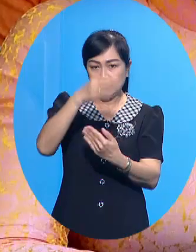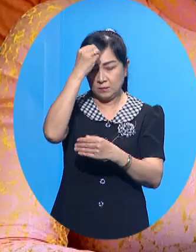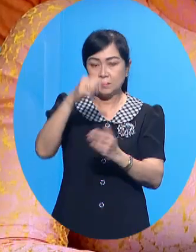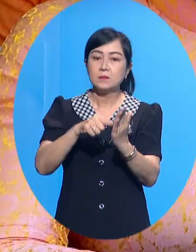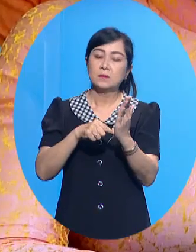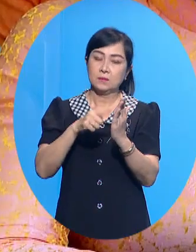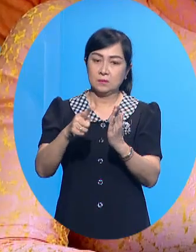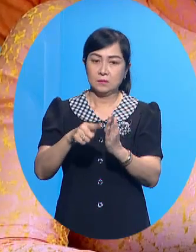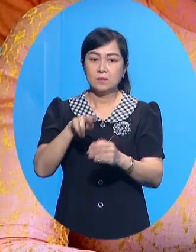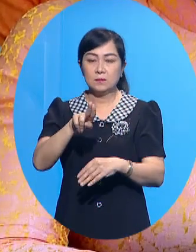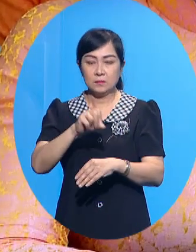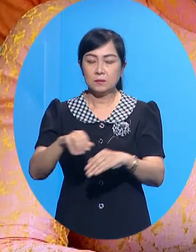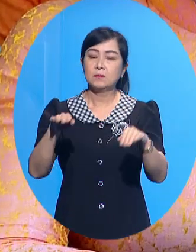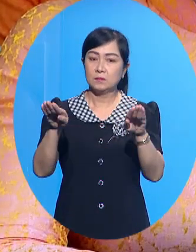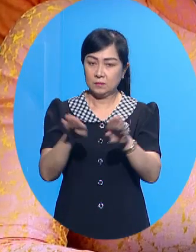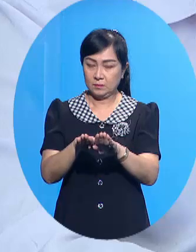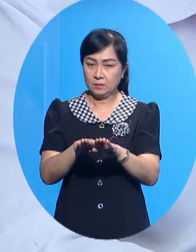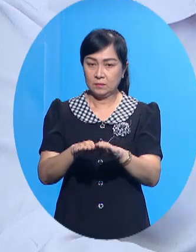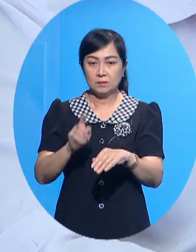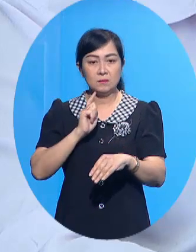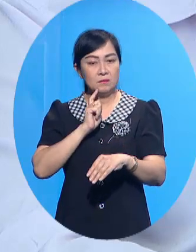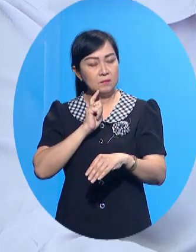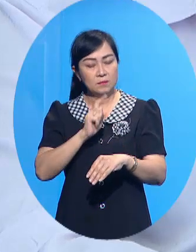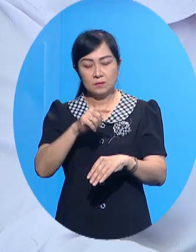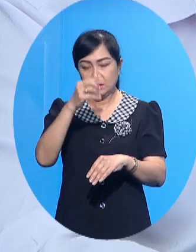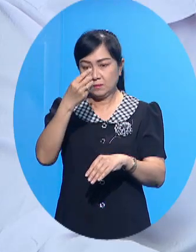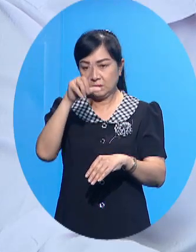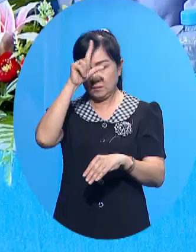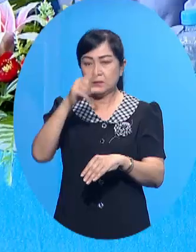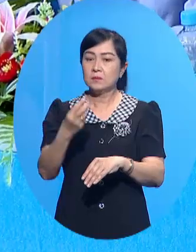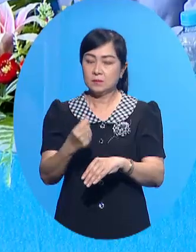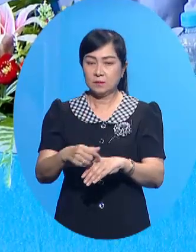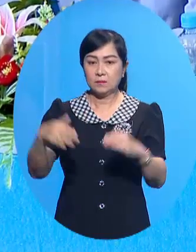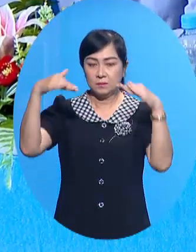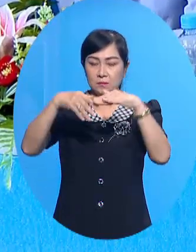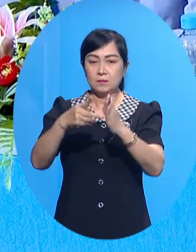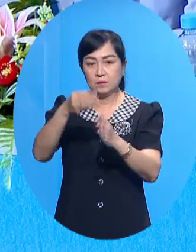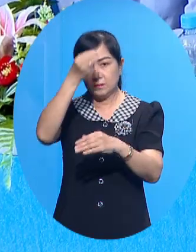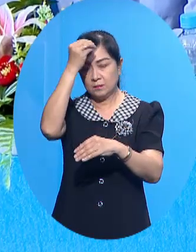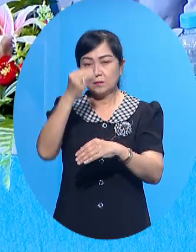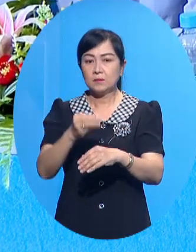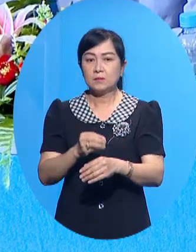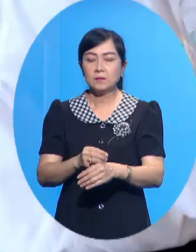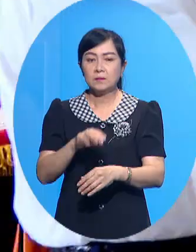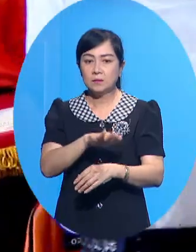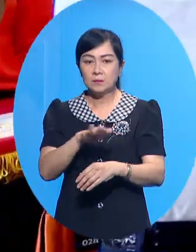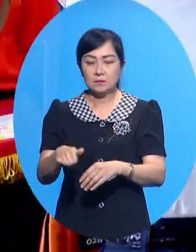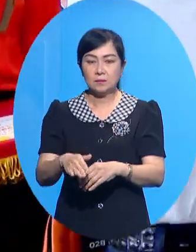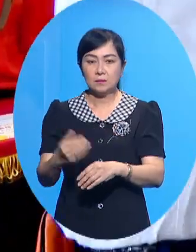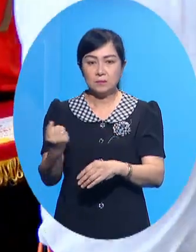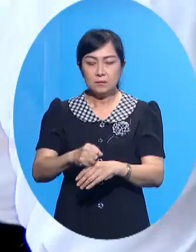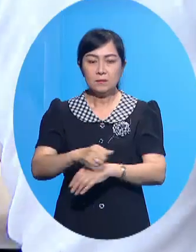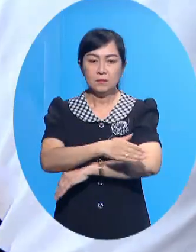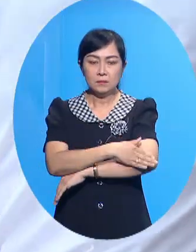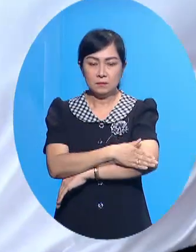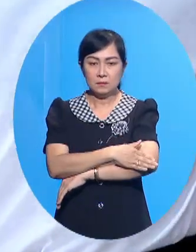tập chất lượng, được chăm sóc bình đẳng mà không phải lo lắng về chi phí. Tham gia các khóa học của hệ thống GNP, các em được các chế độ hỗ